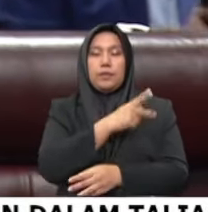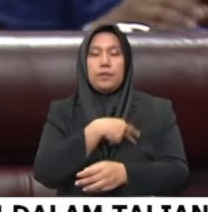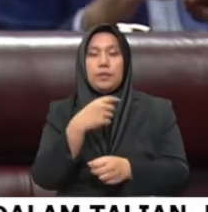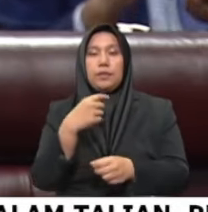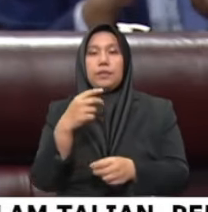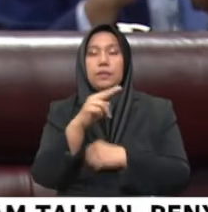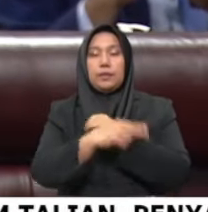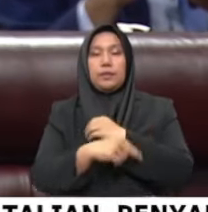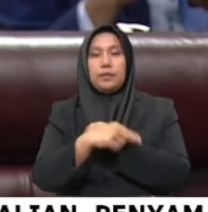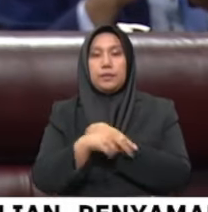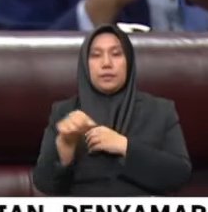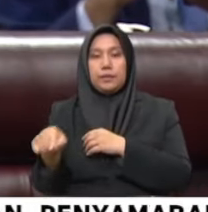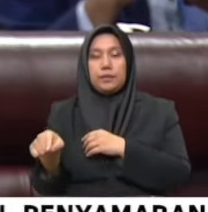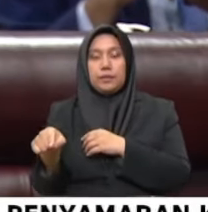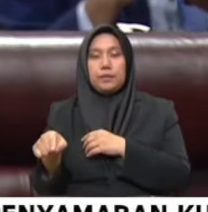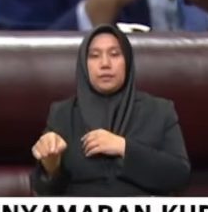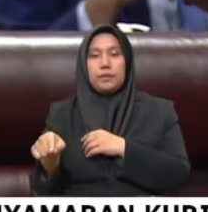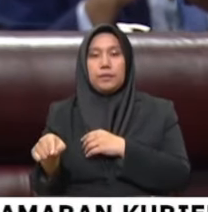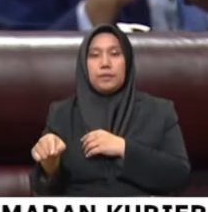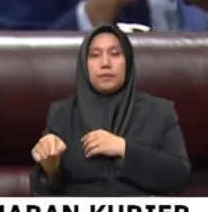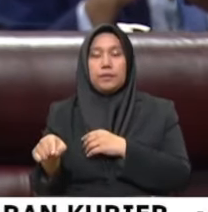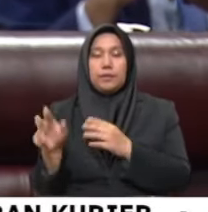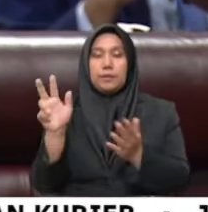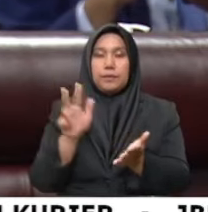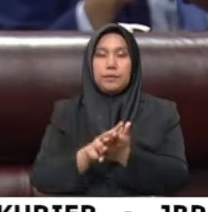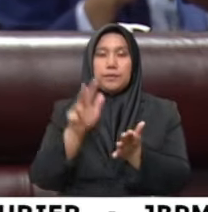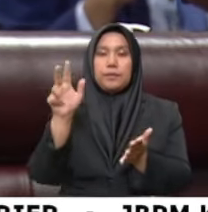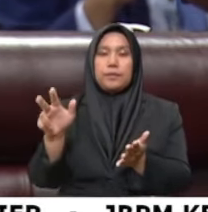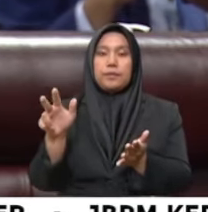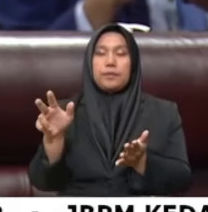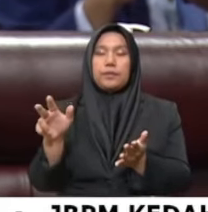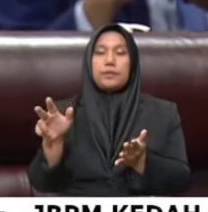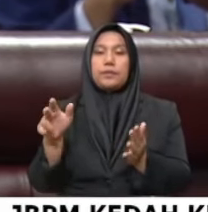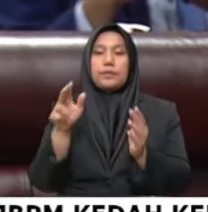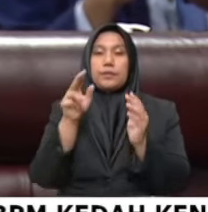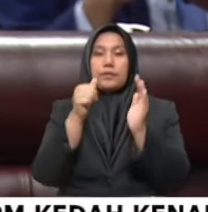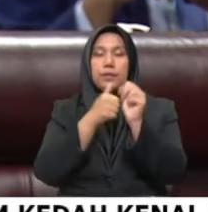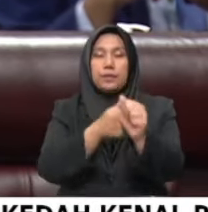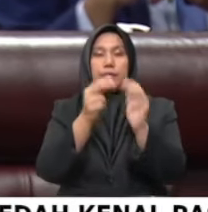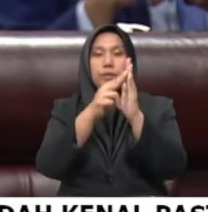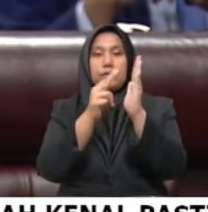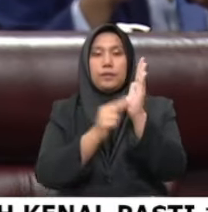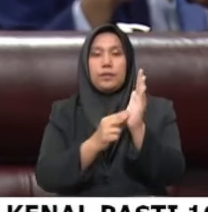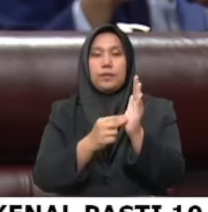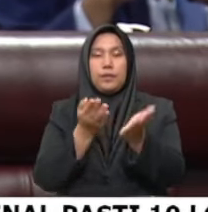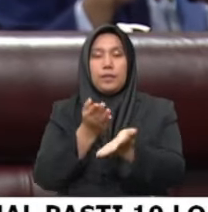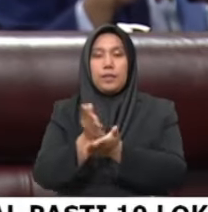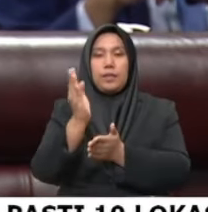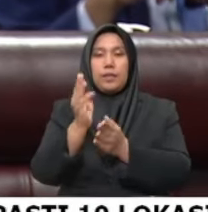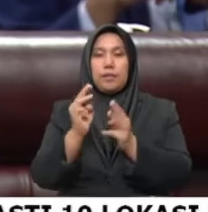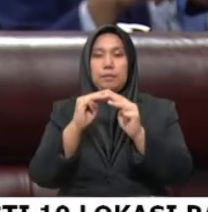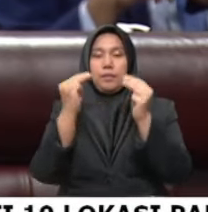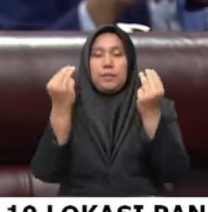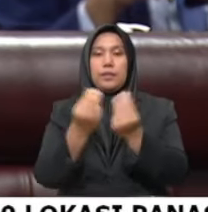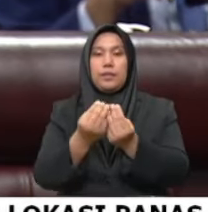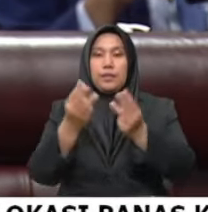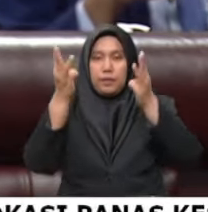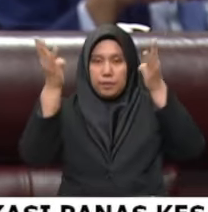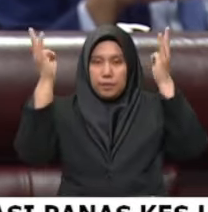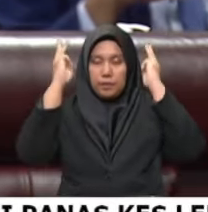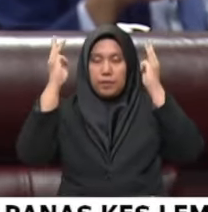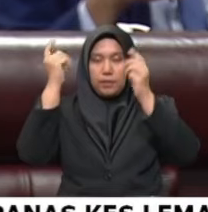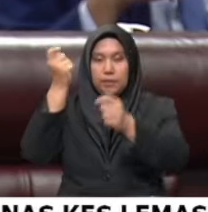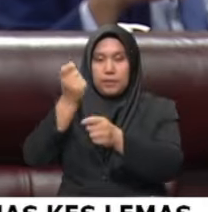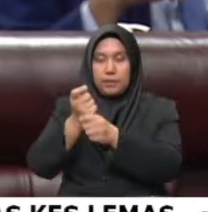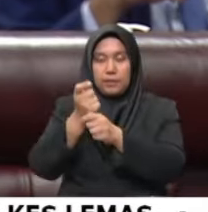rizab orang asli. Menerusi pewartaan yang sah dari segi undang-undang, hak masyarakat orang asli terhadap tanah tersebut akan